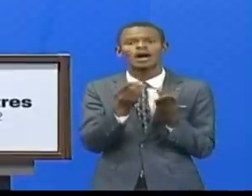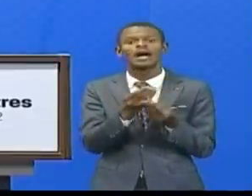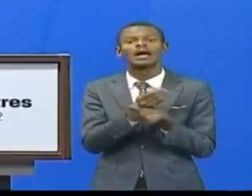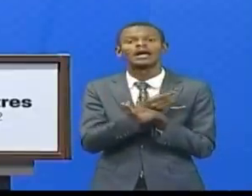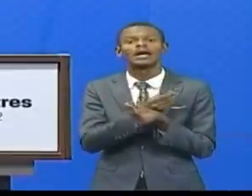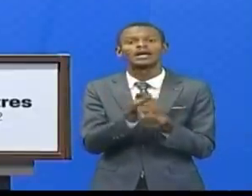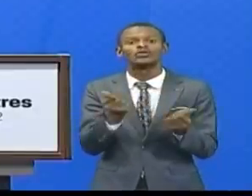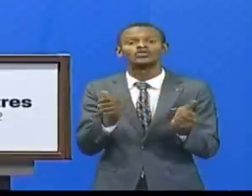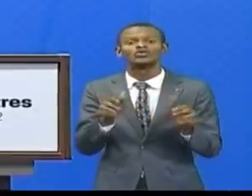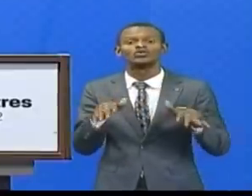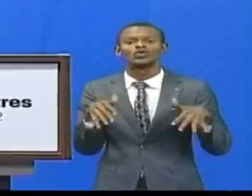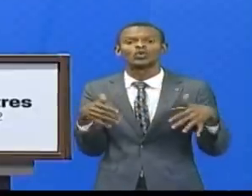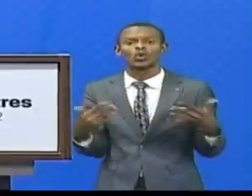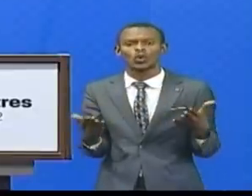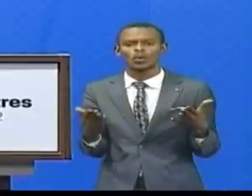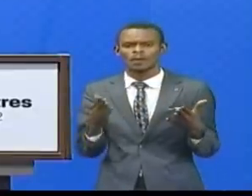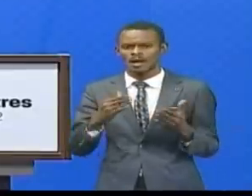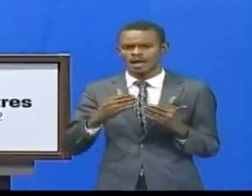la COP27.